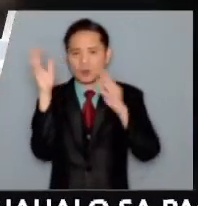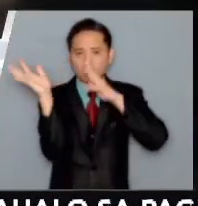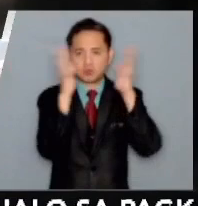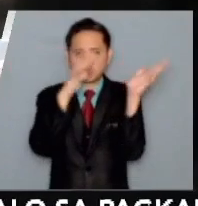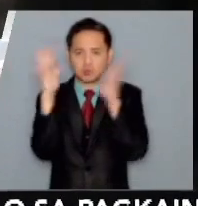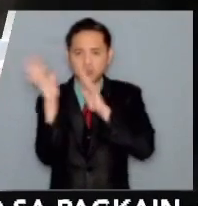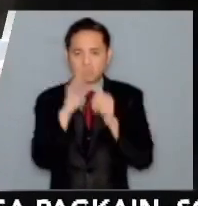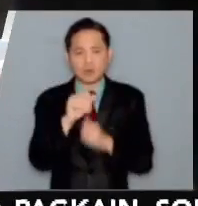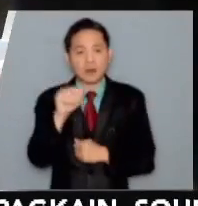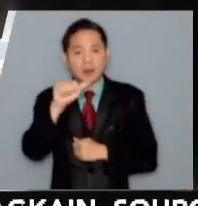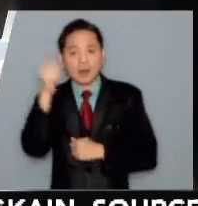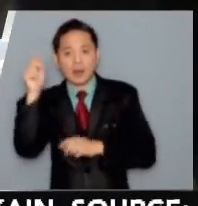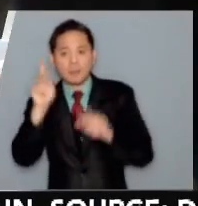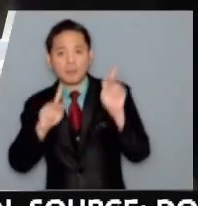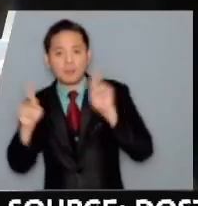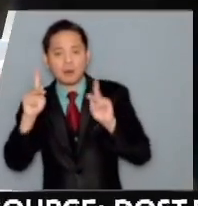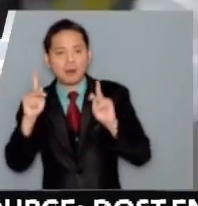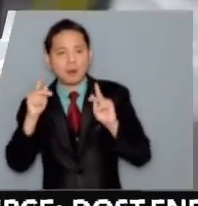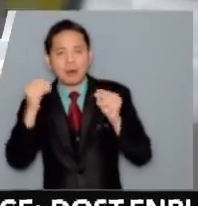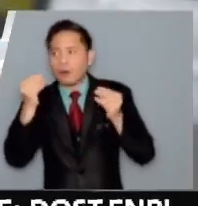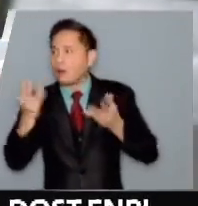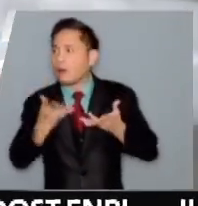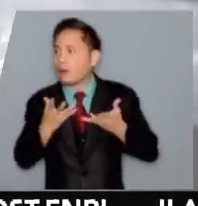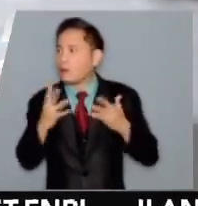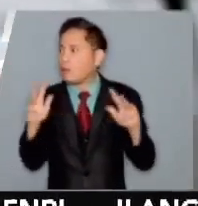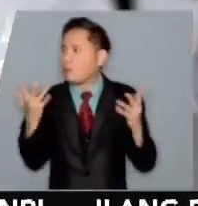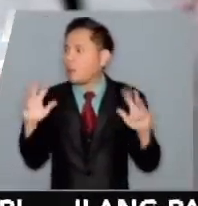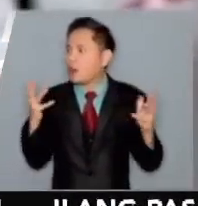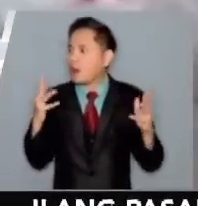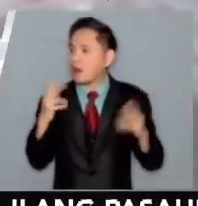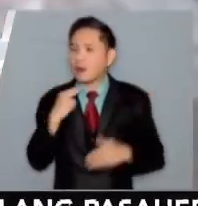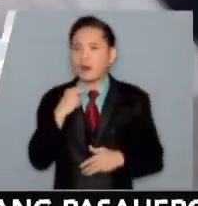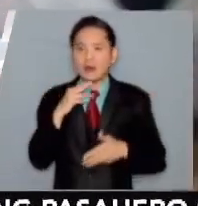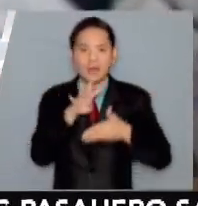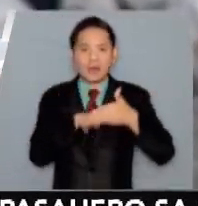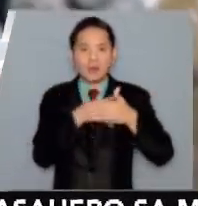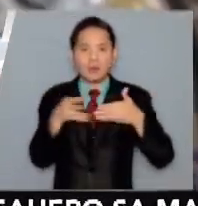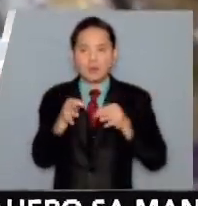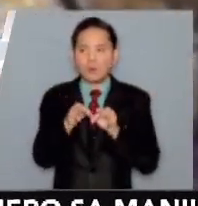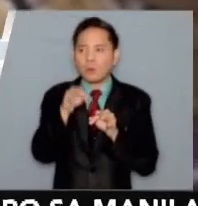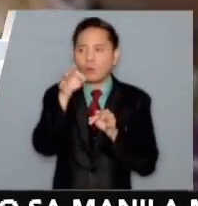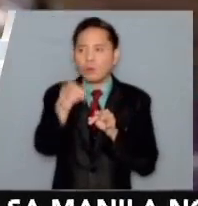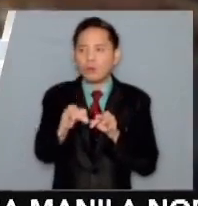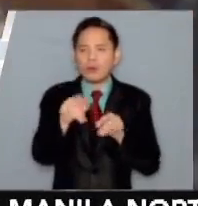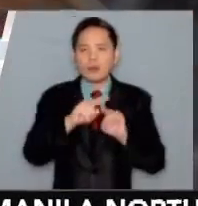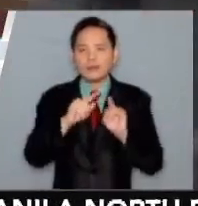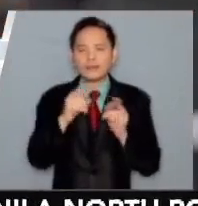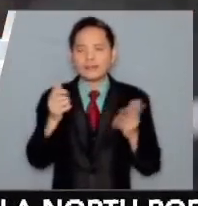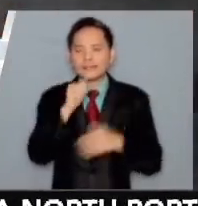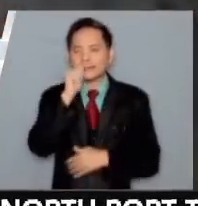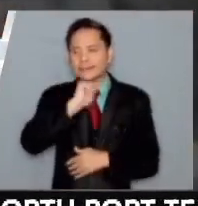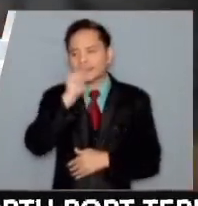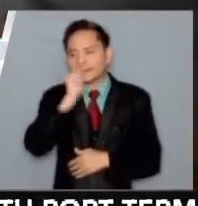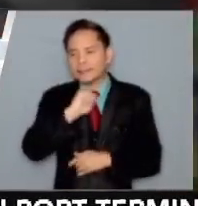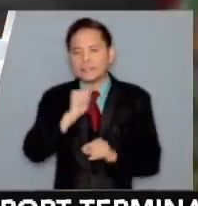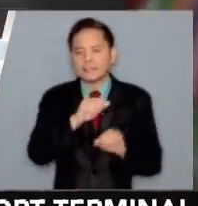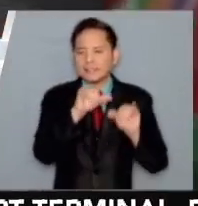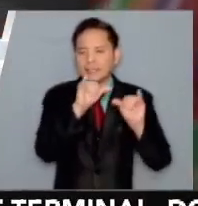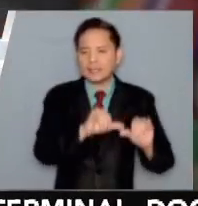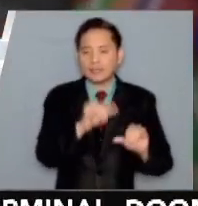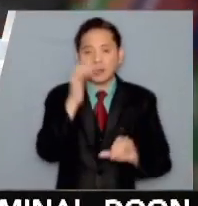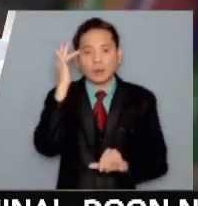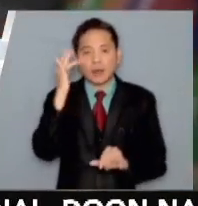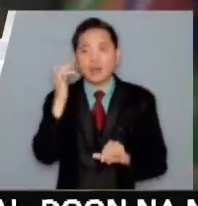na na-reschedule ang kanilang mga biyahe. Pero pinili raw nilang dito na maghintay dahil mahal ang pamasahe kapag umuwi pa sila uli. Yung